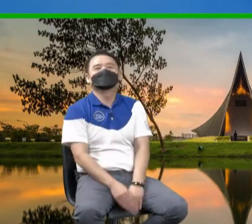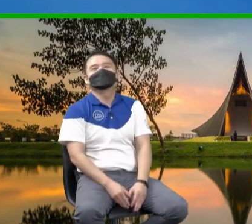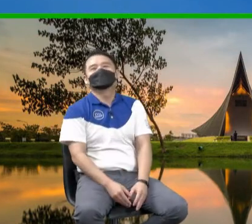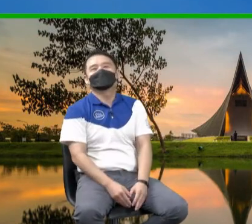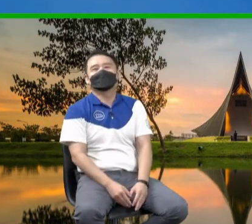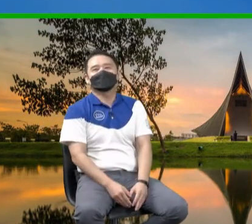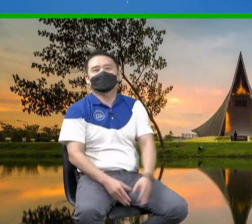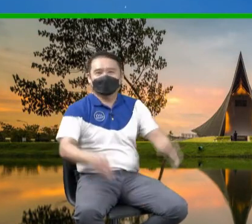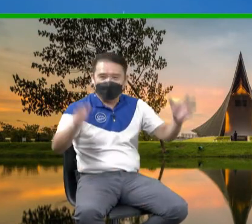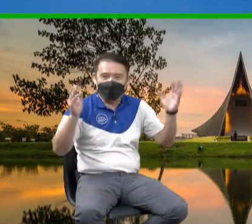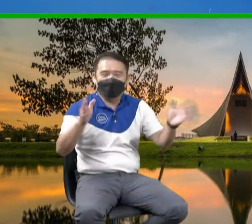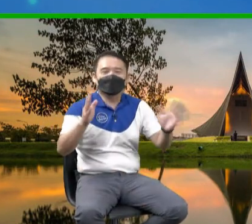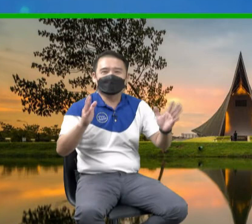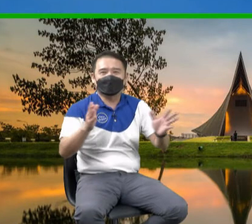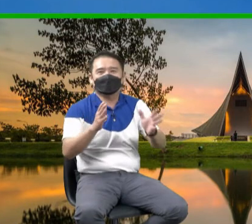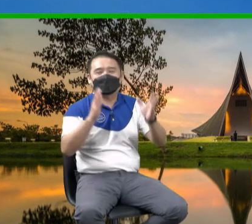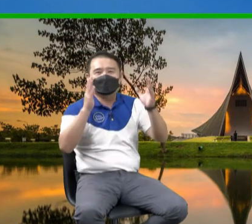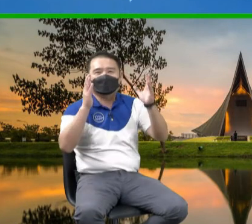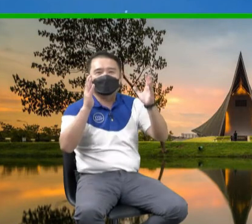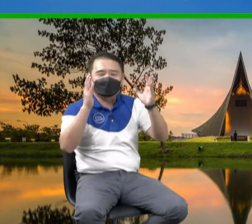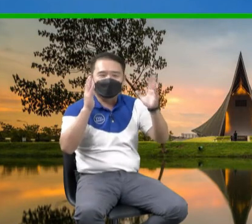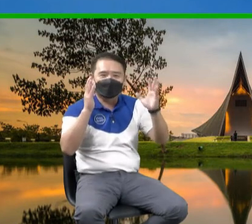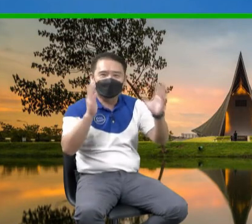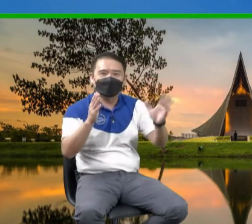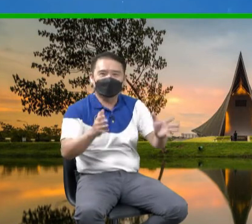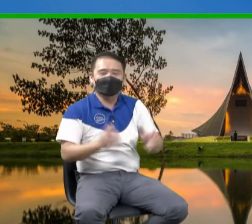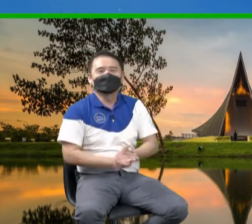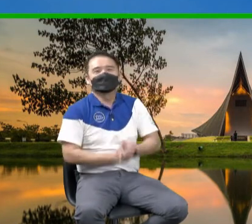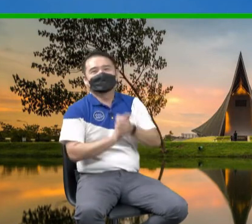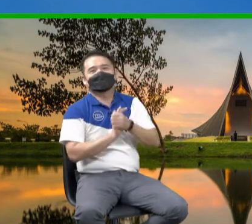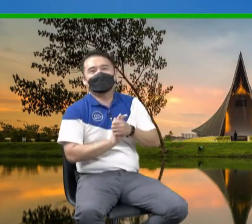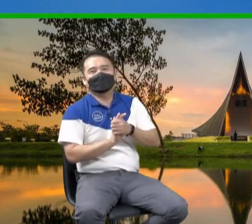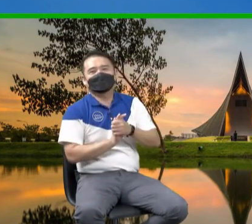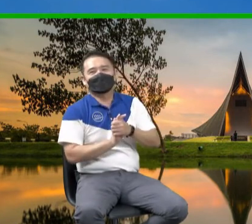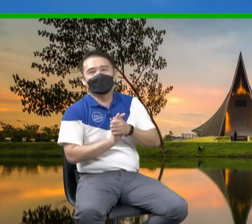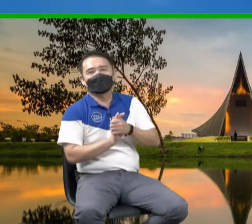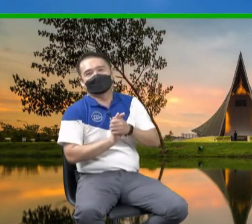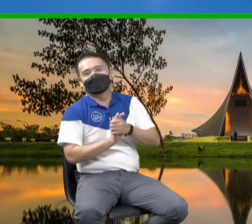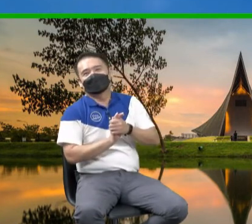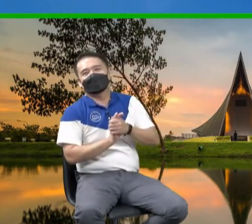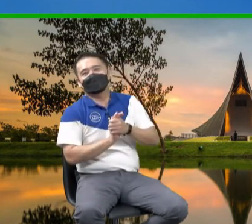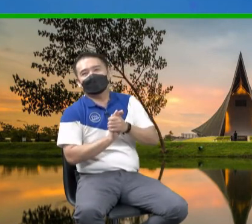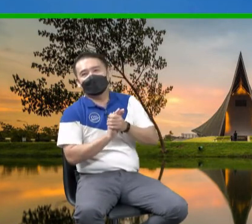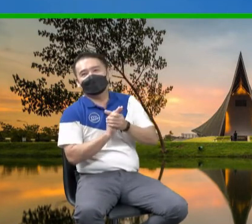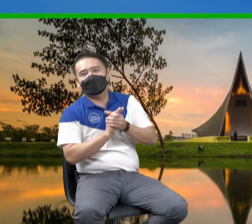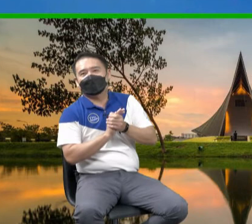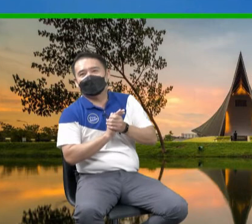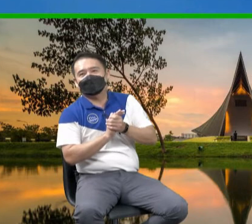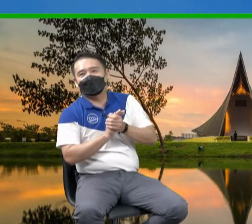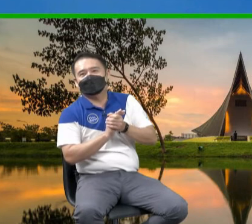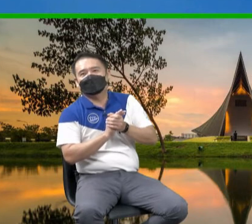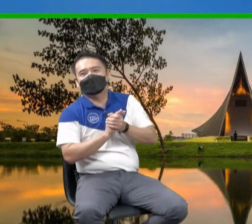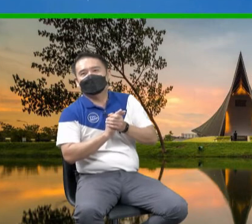เยอะ นี่ดูสิ ใช่ปัจจัย2เขื่อนยังเหลืออยู่เยอะ3ทุ่งที่เป็นแก้มลิงใน